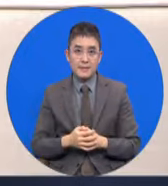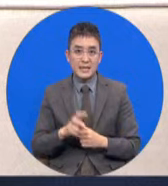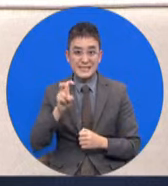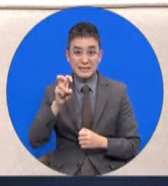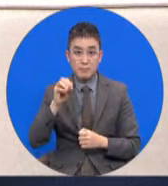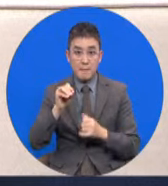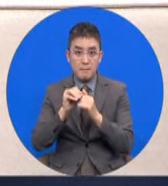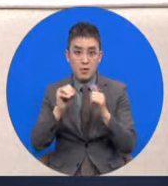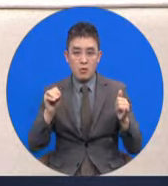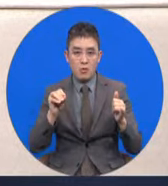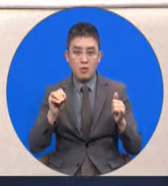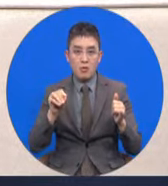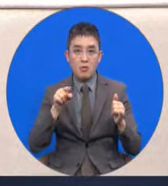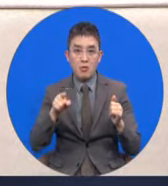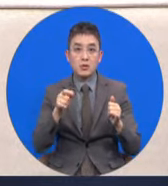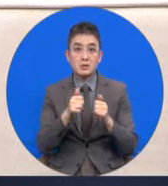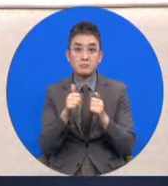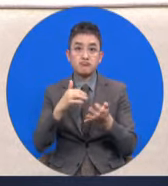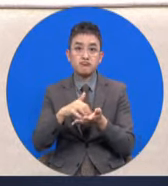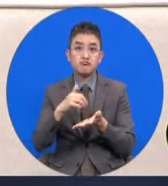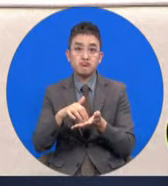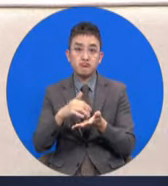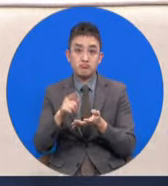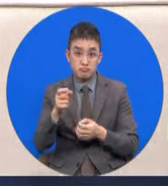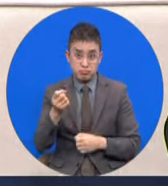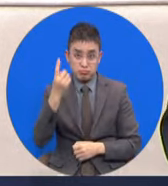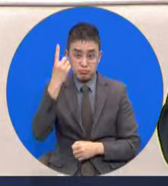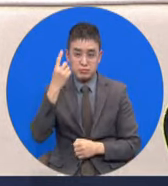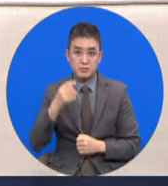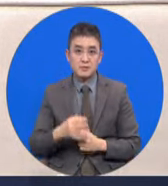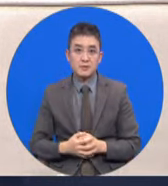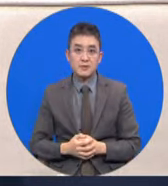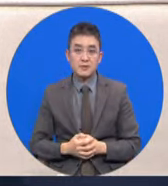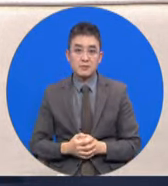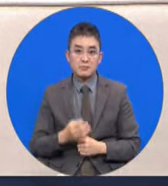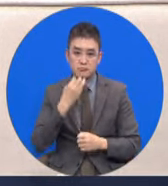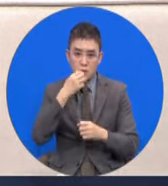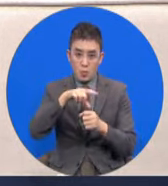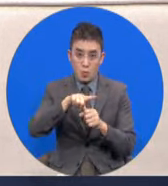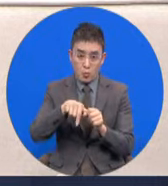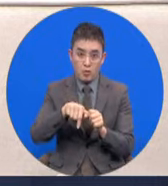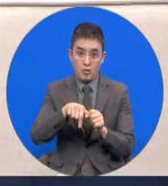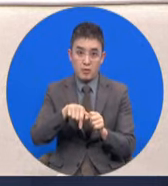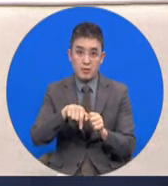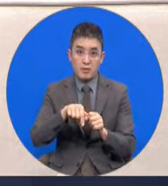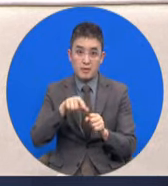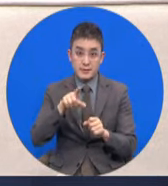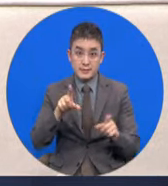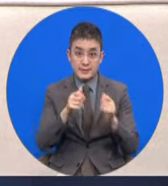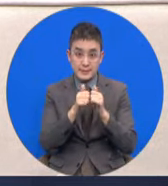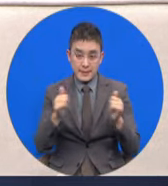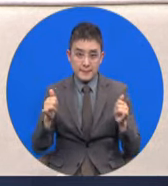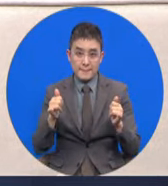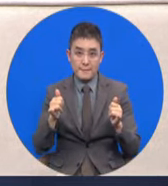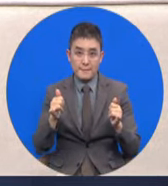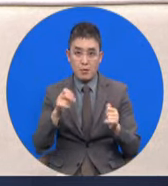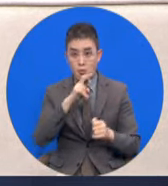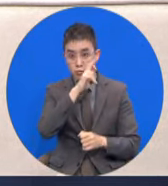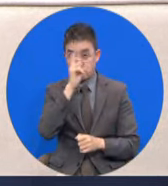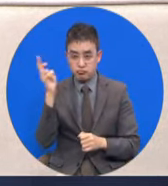되는 유권자를 갖고 있기 때문에 네. 그런 면에서 아마 수도권 유권자들이 오후에 투표했을 때 지금